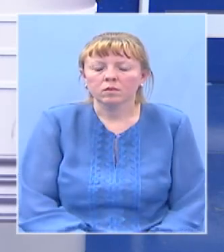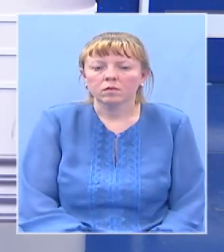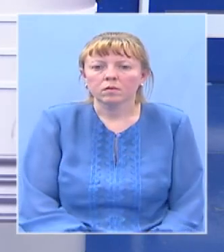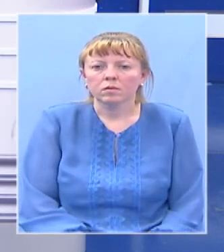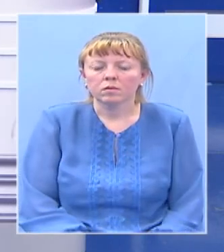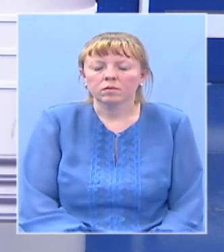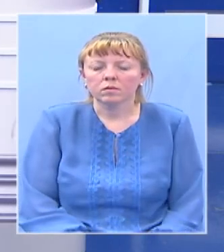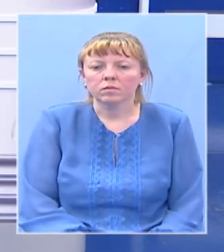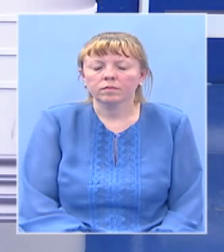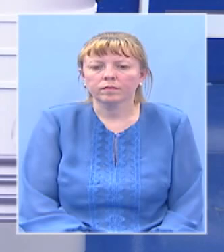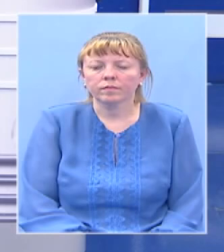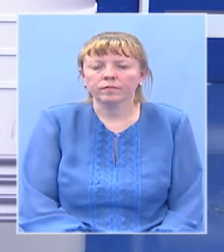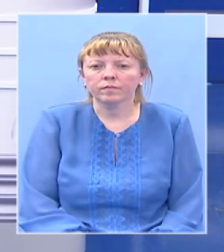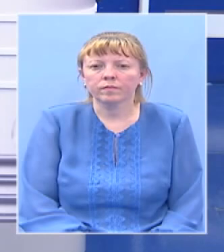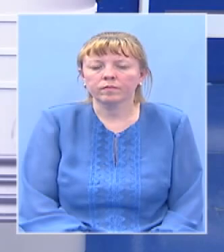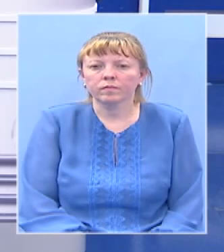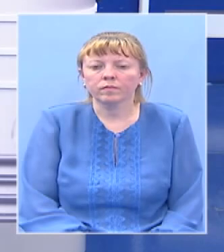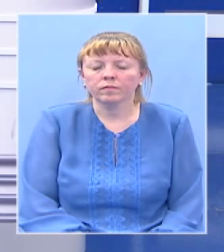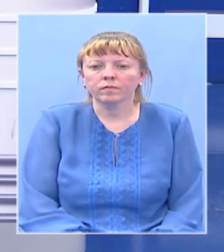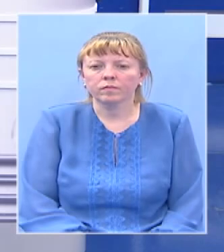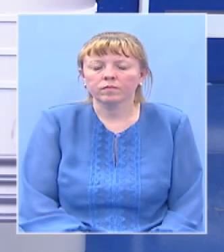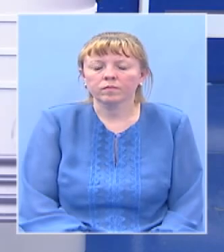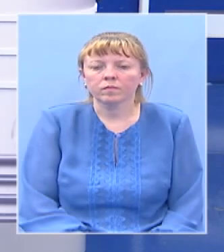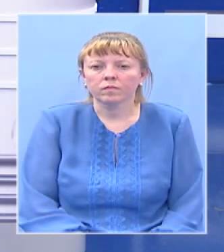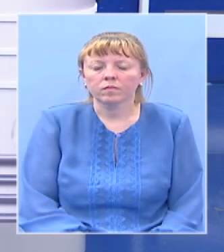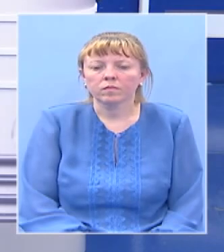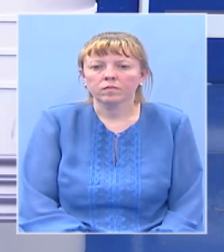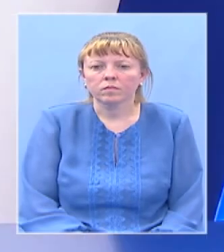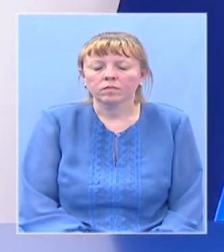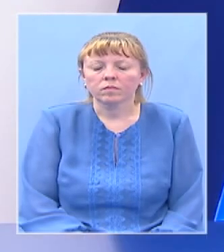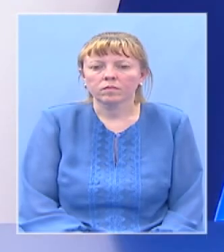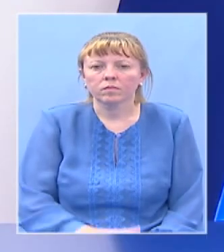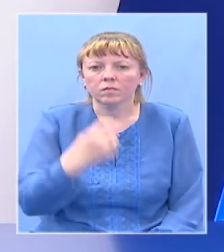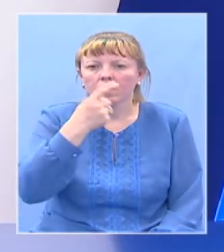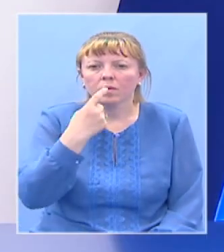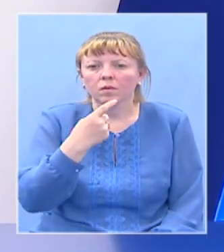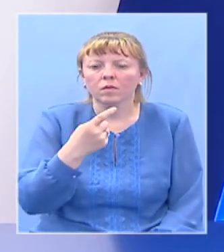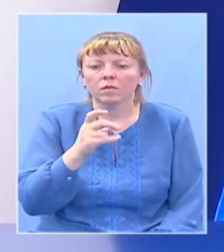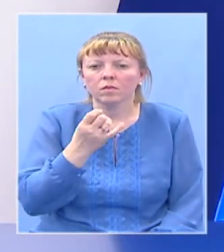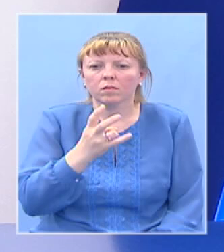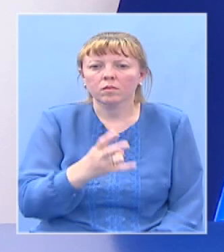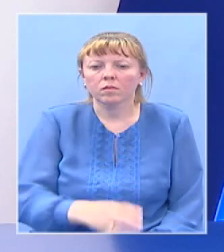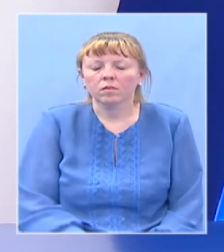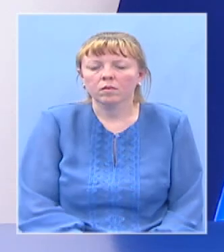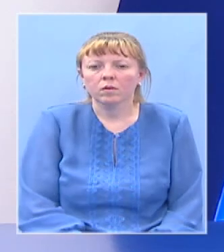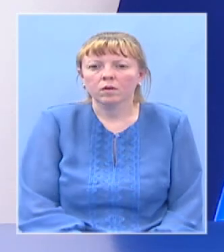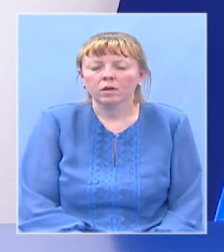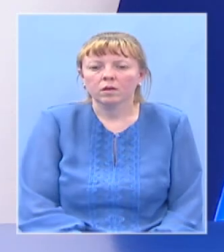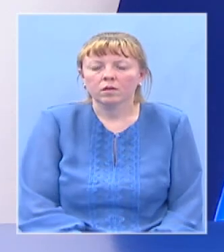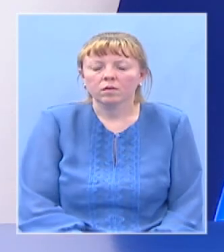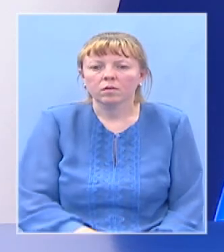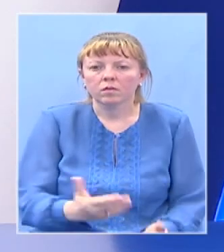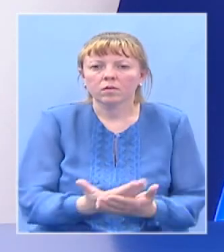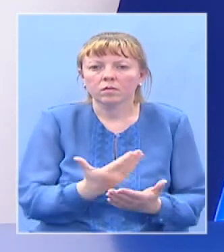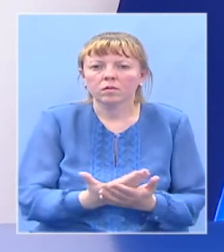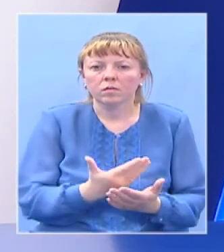которая э наподобие как у правоохранительных органов ураган э считывает информацию